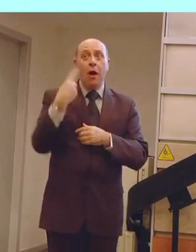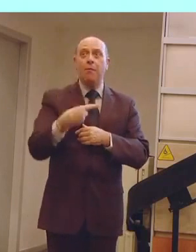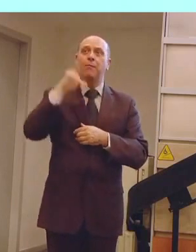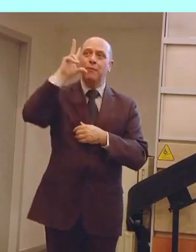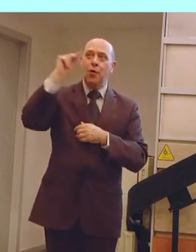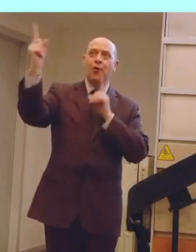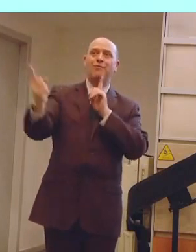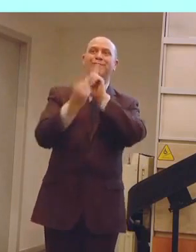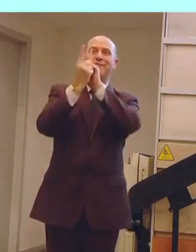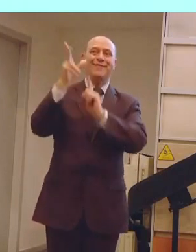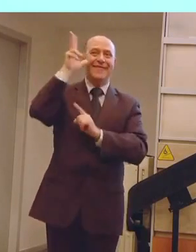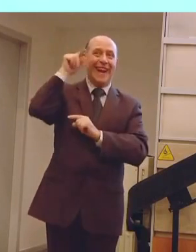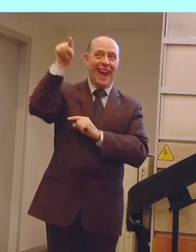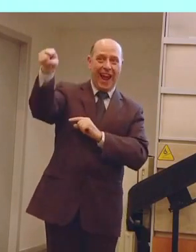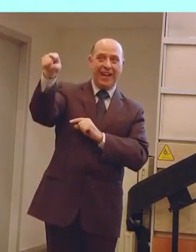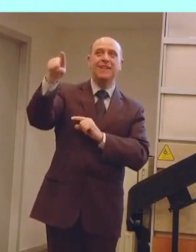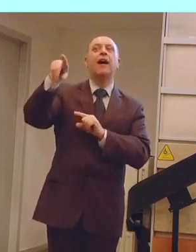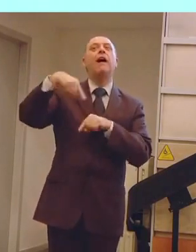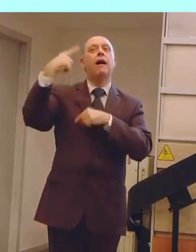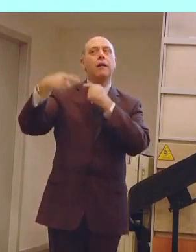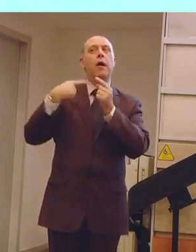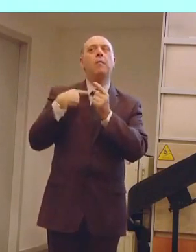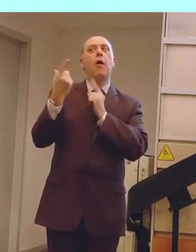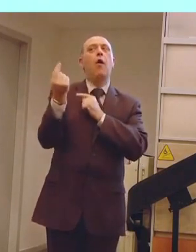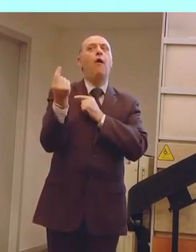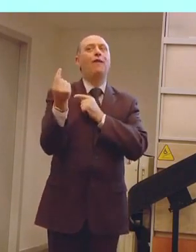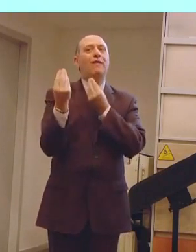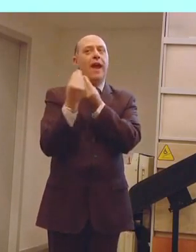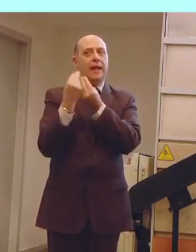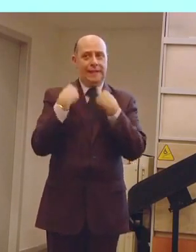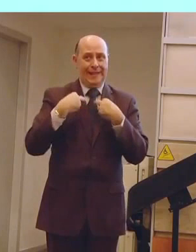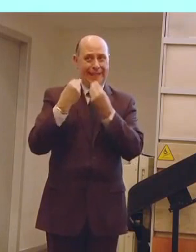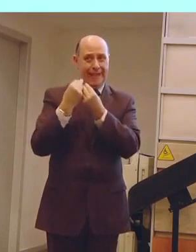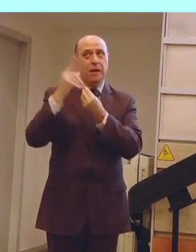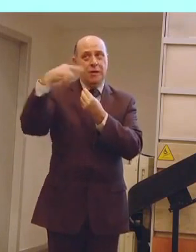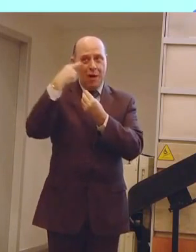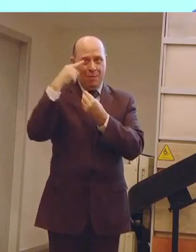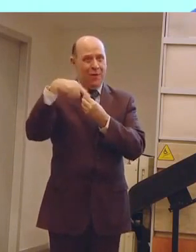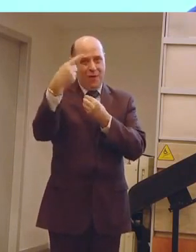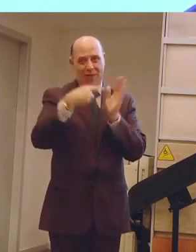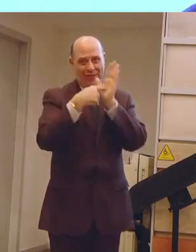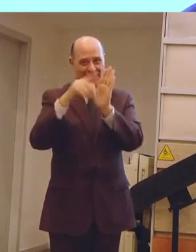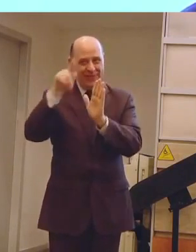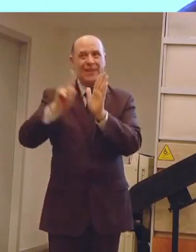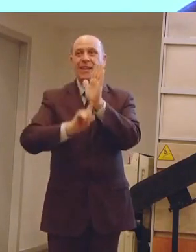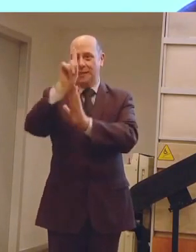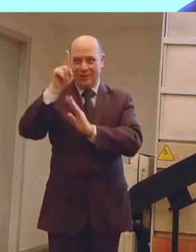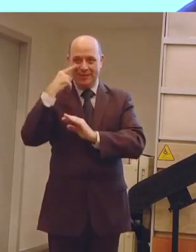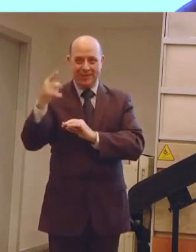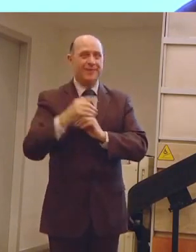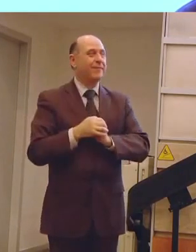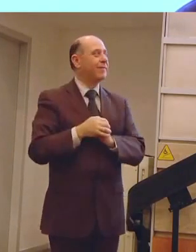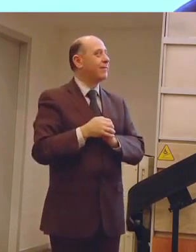dopo alcuni anni di convivenza ha realizzato quello che andremo a vedere insieme Io vorrei sottolineare